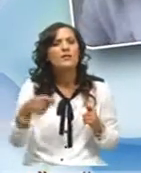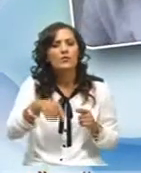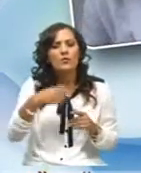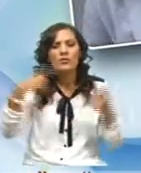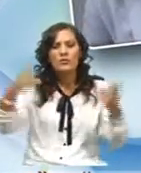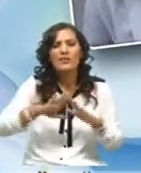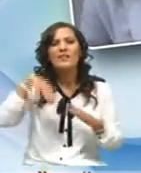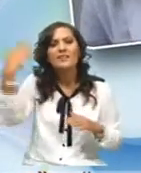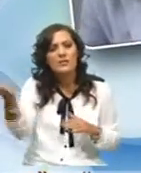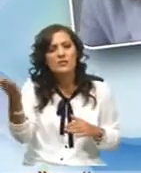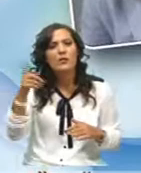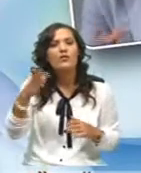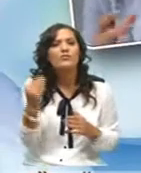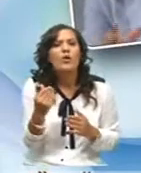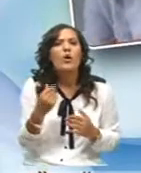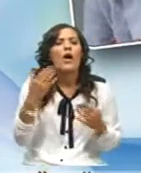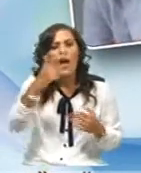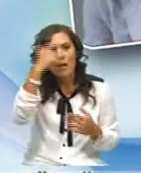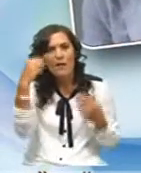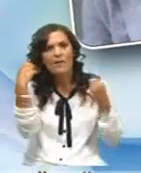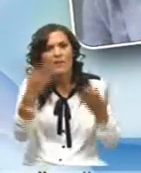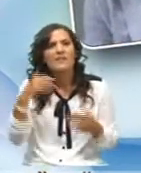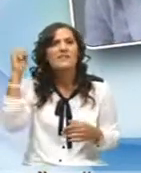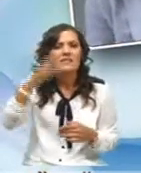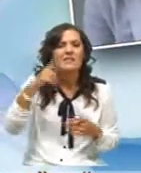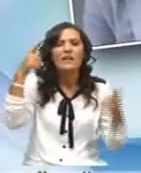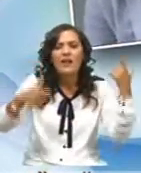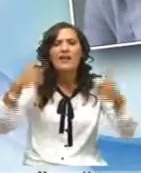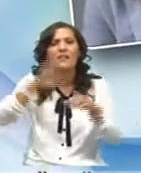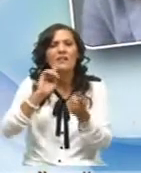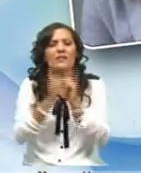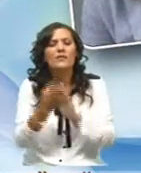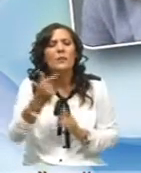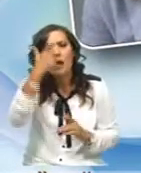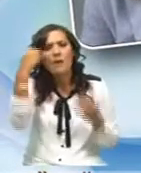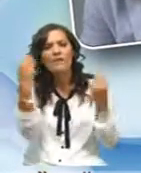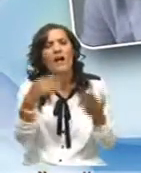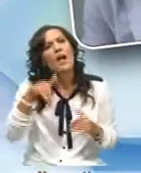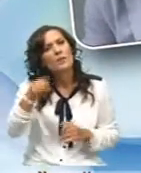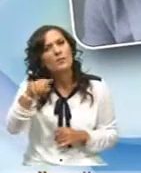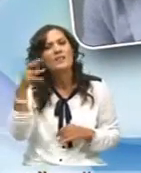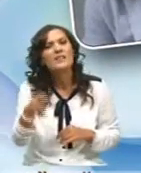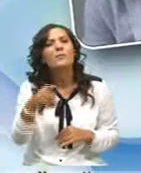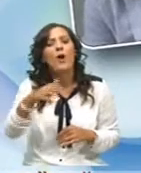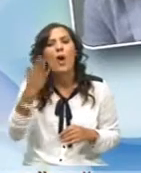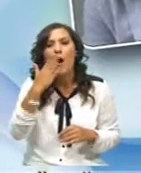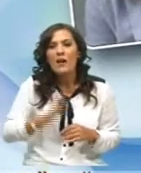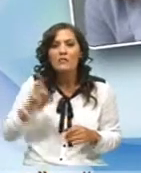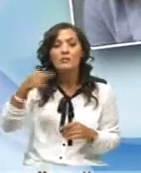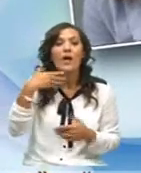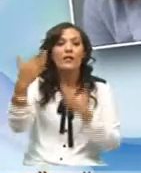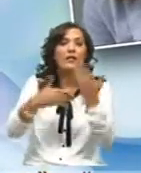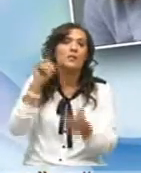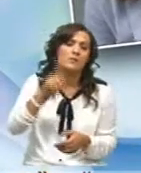dünyanın dışında da o kadar çok emek veren özellikle bunun gibi öğrencide bunun kavratılması